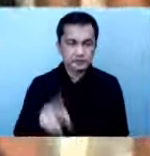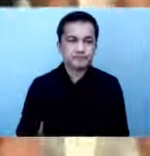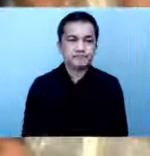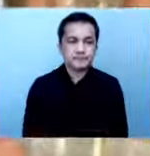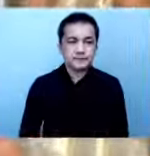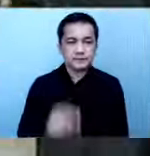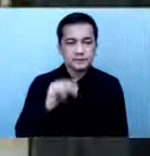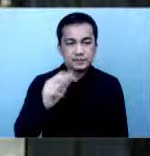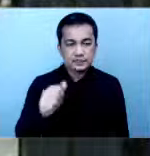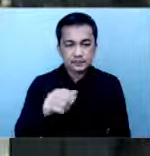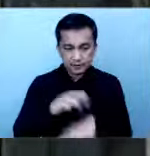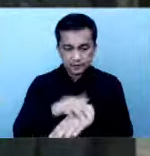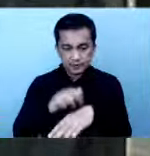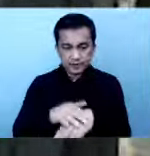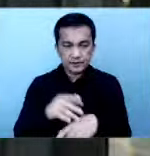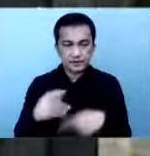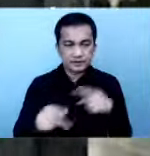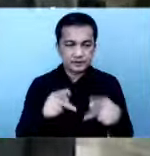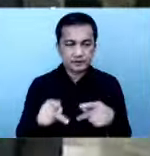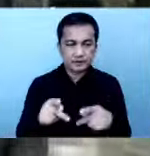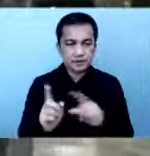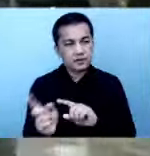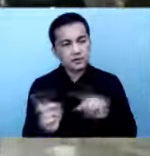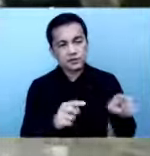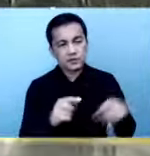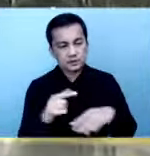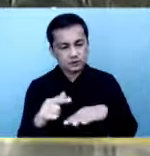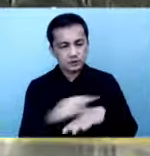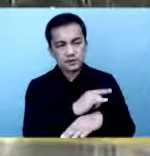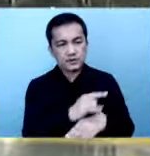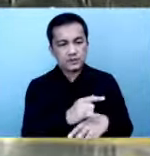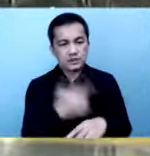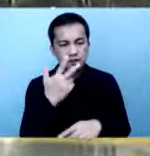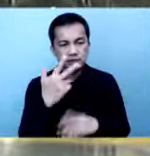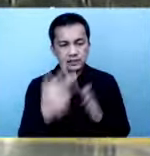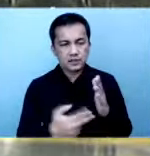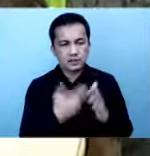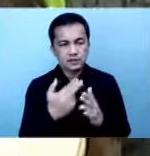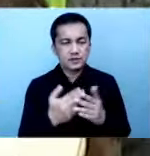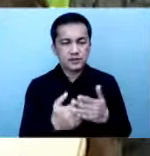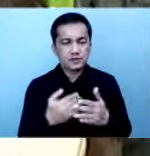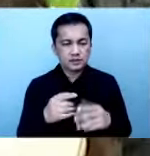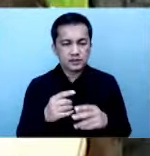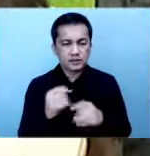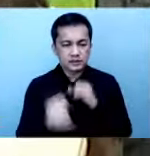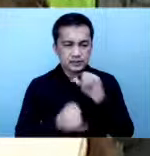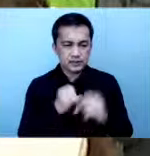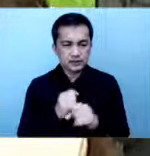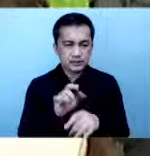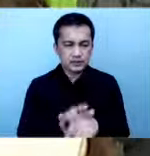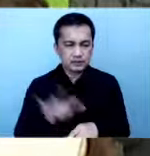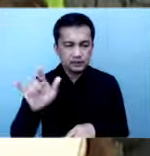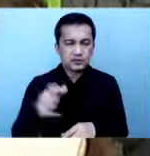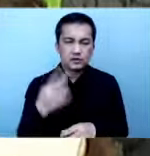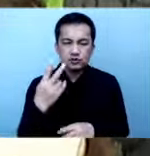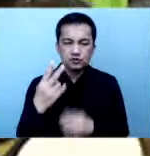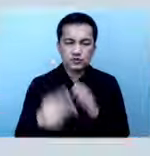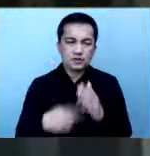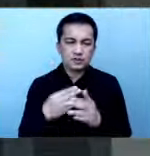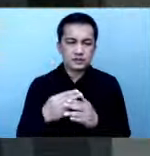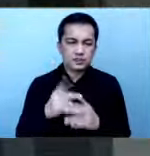mga biyahero, pumunta sa mga paliparan 3 oras bago ang international flight at 2 oras kung domestic